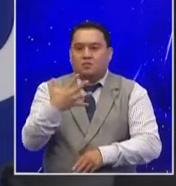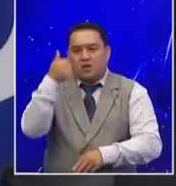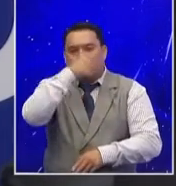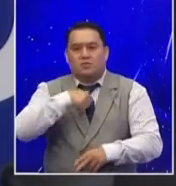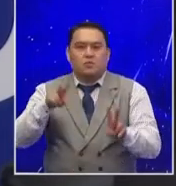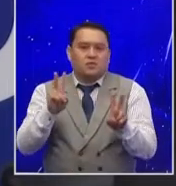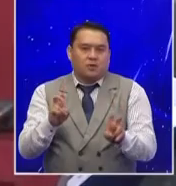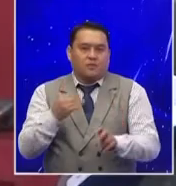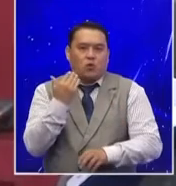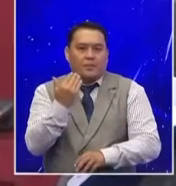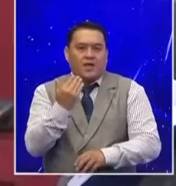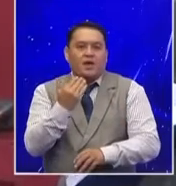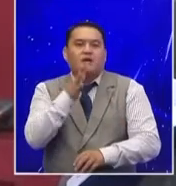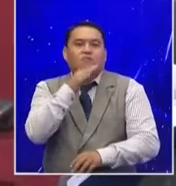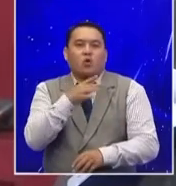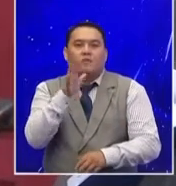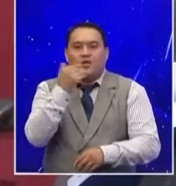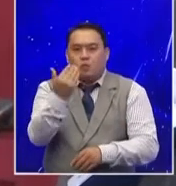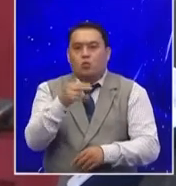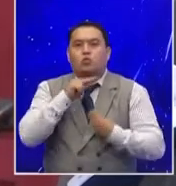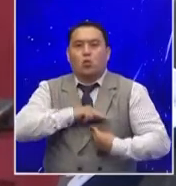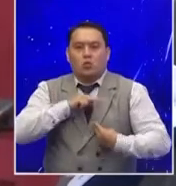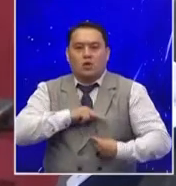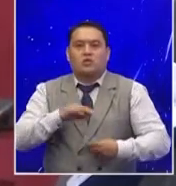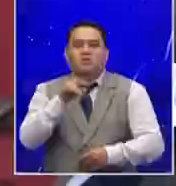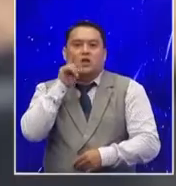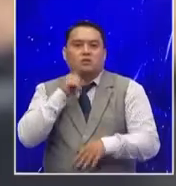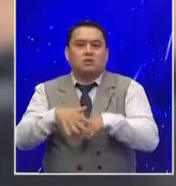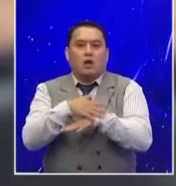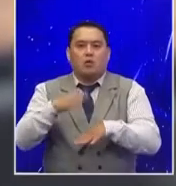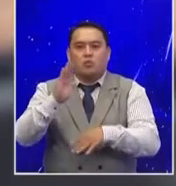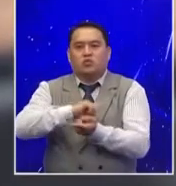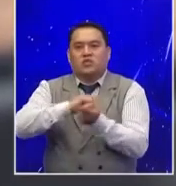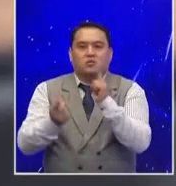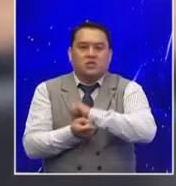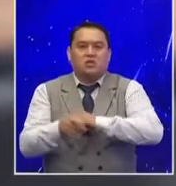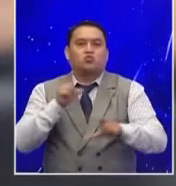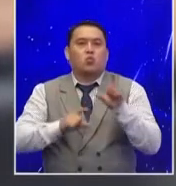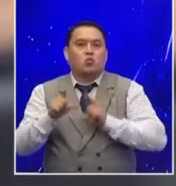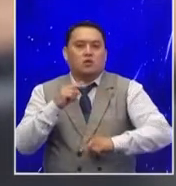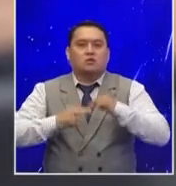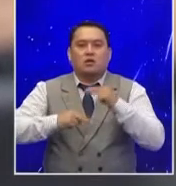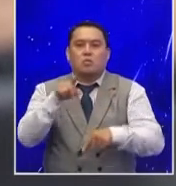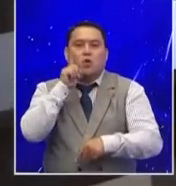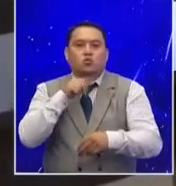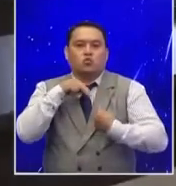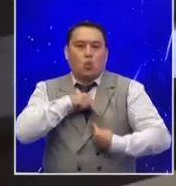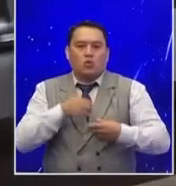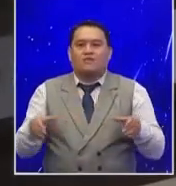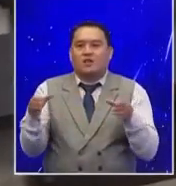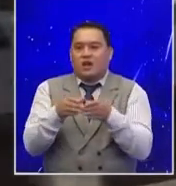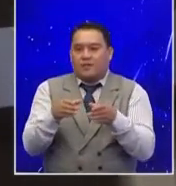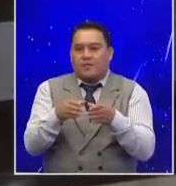до 2025 года. В скором времени трудовые отряды «Жаслель» ждет трансформация в студенческие, строительные, молодежные трудовые